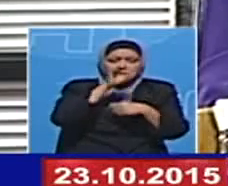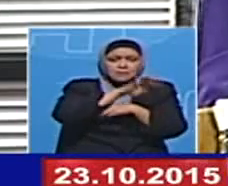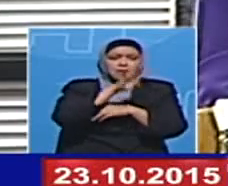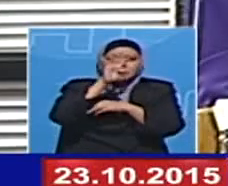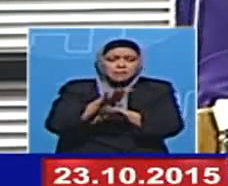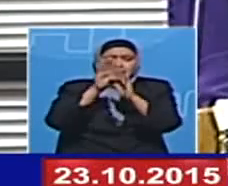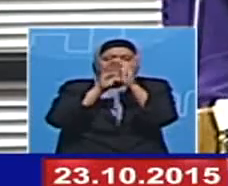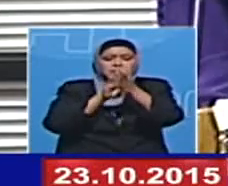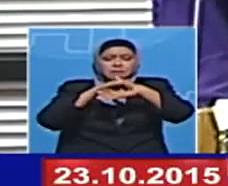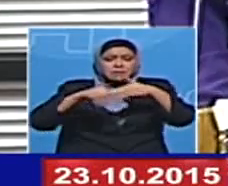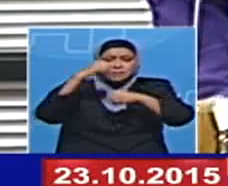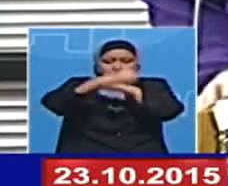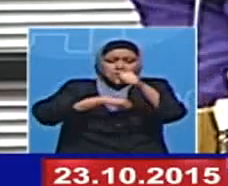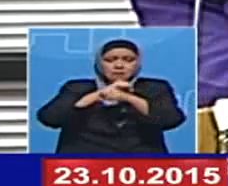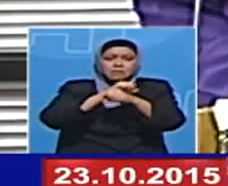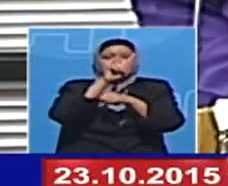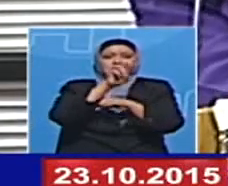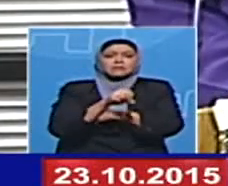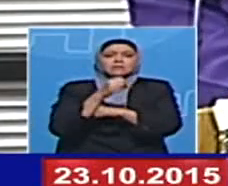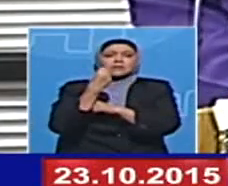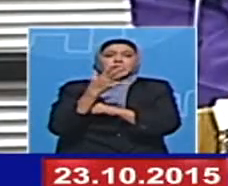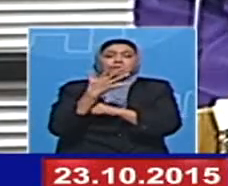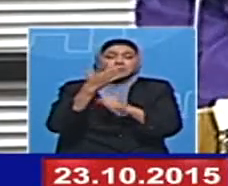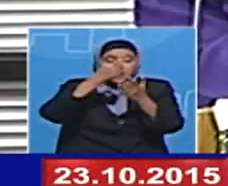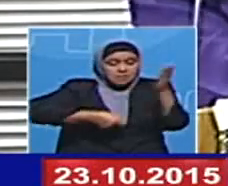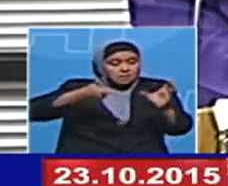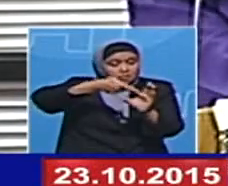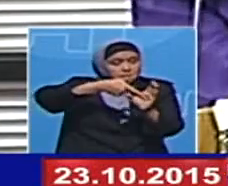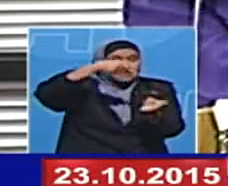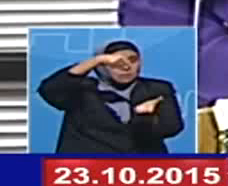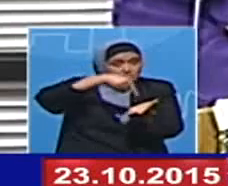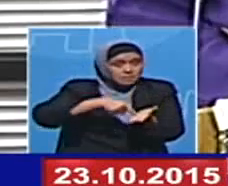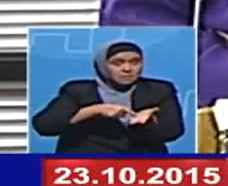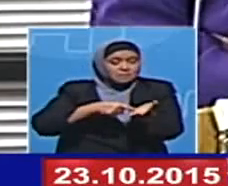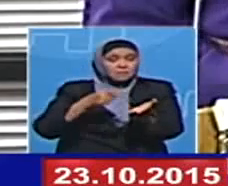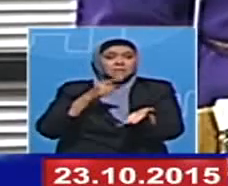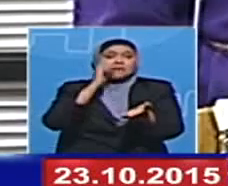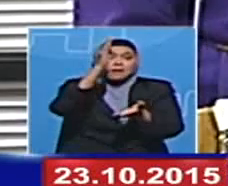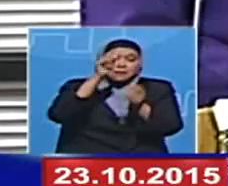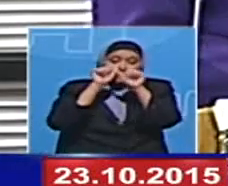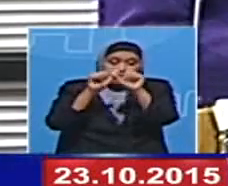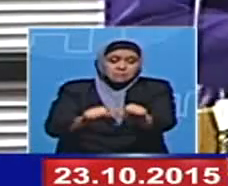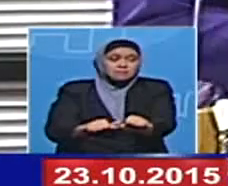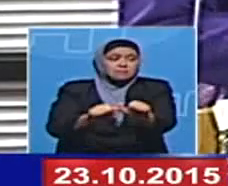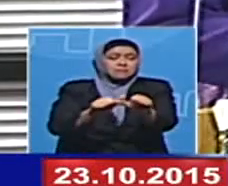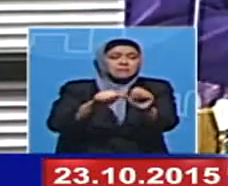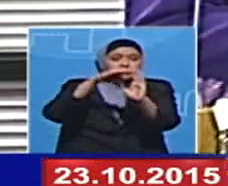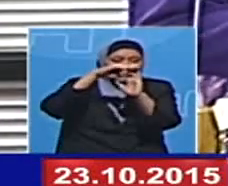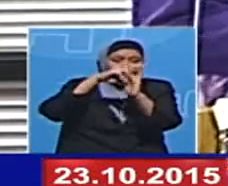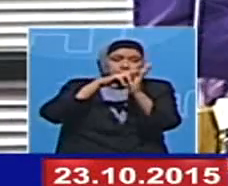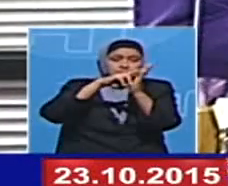tahun 2015 harga minyak ini pula dijangka akan kekal rendah pada tahun